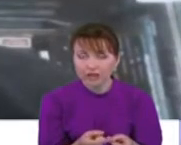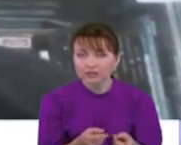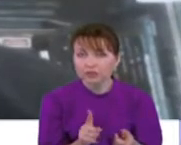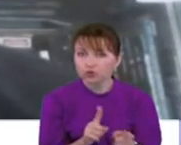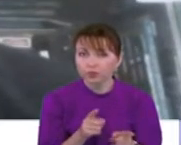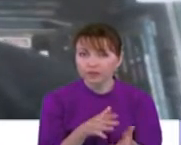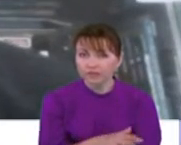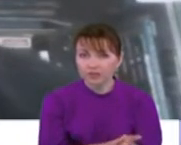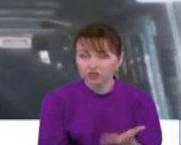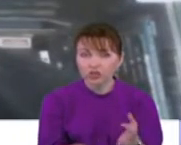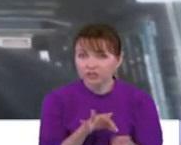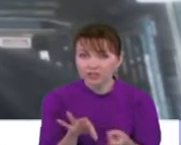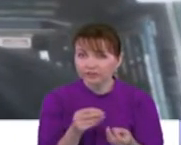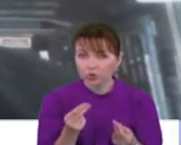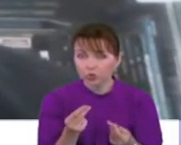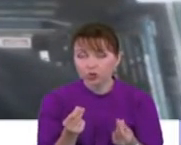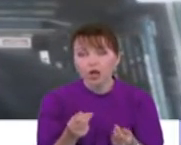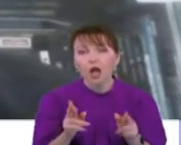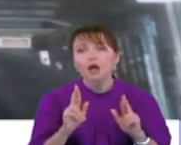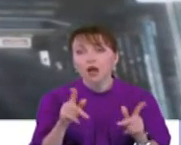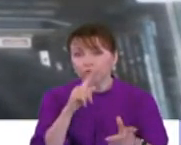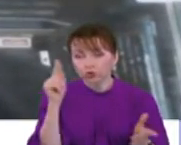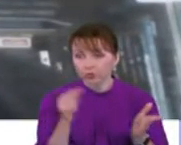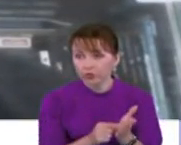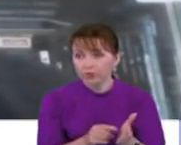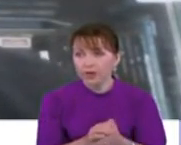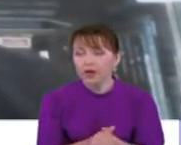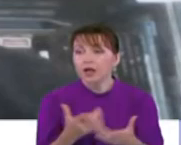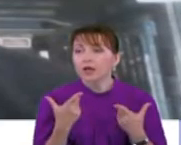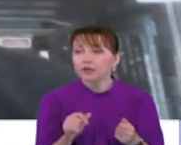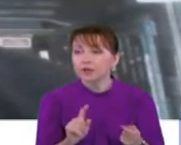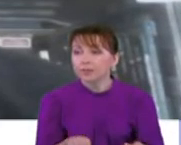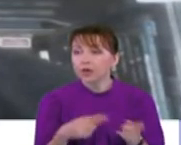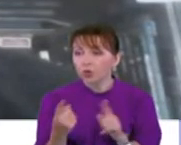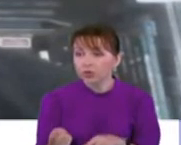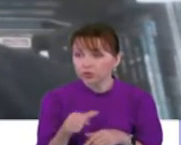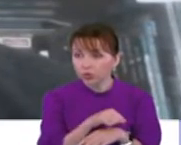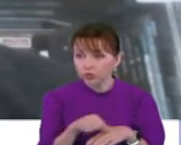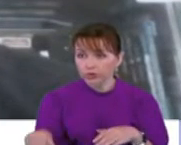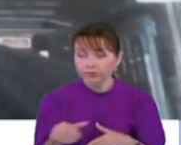не витрачати зайві кошти, і як воно туди потрапляє, врешті-решт, де переходять кордон?